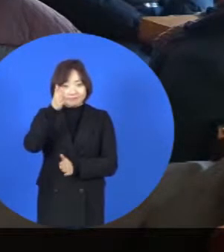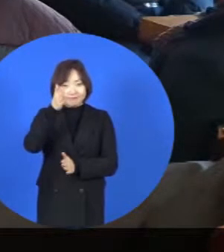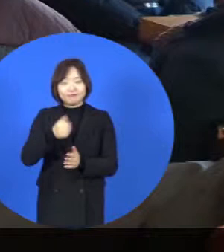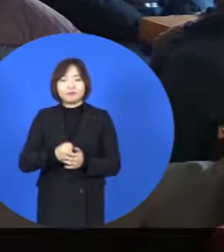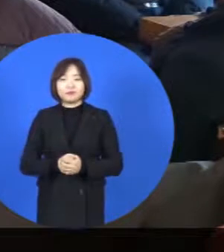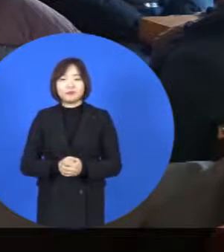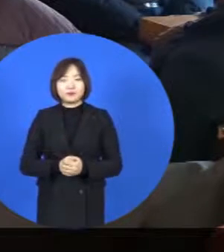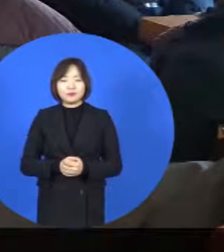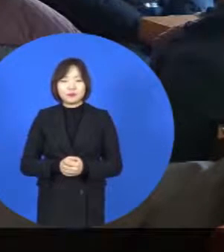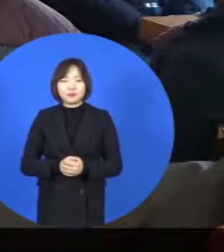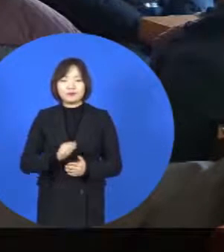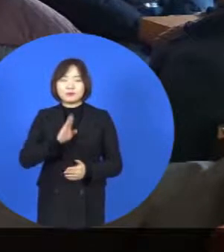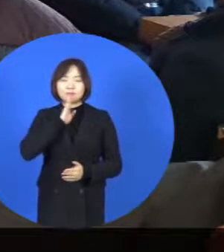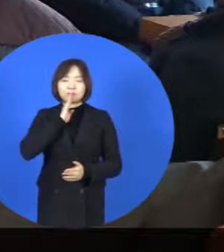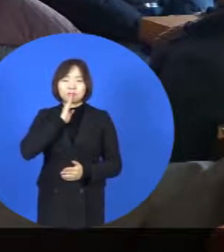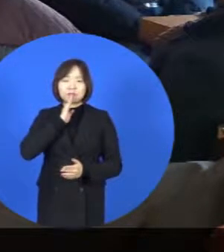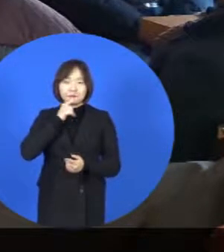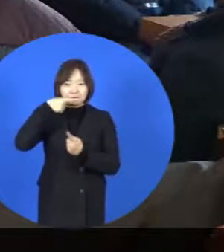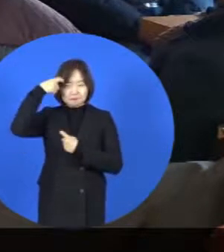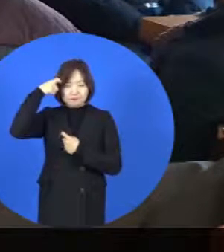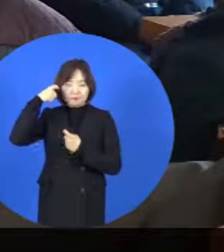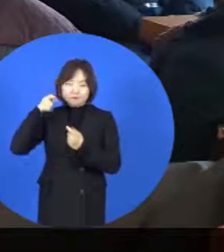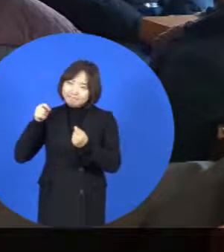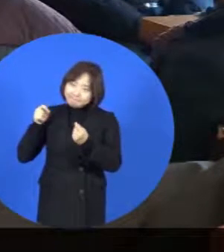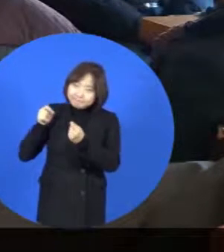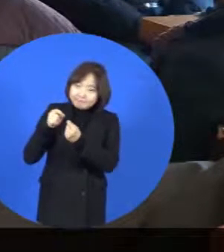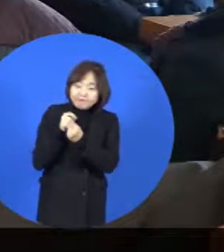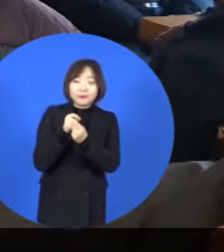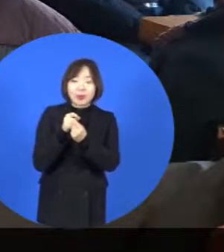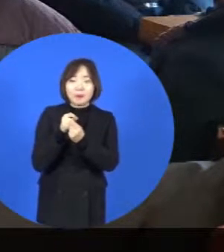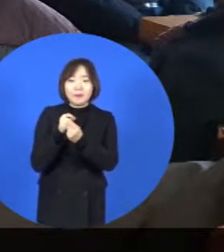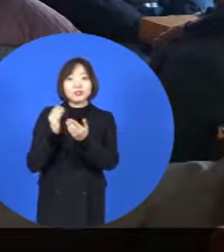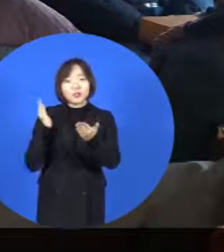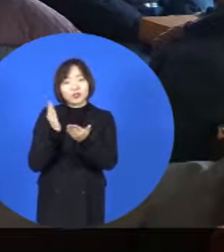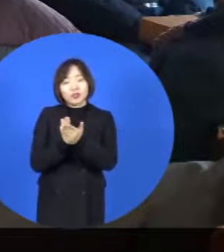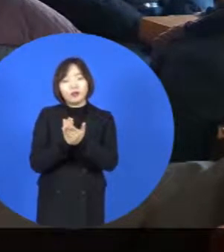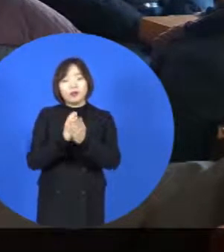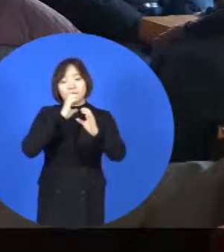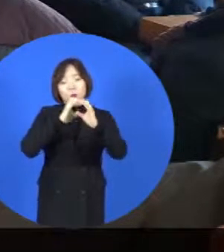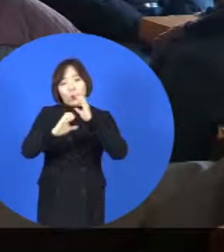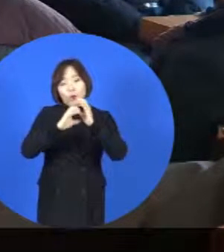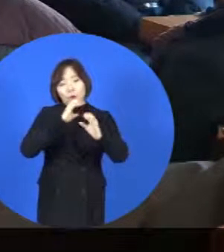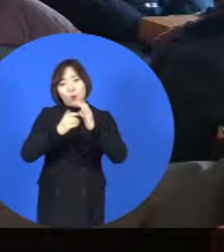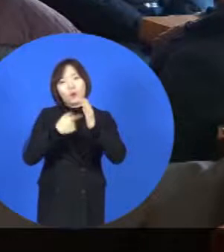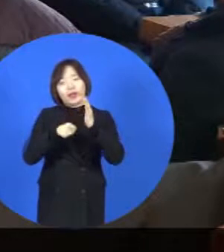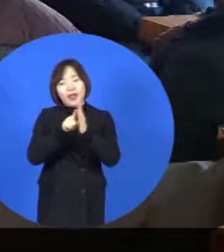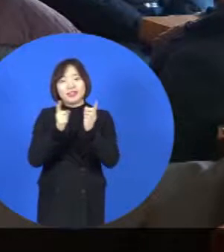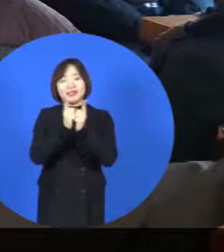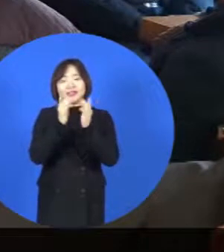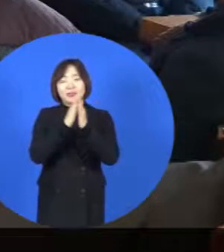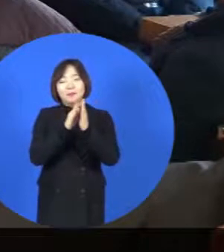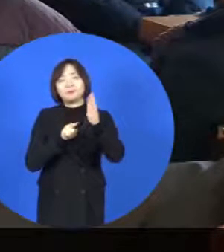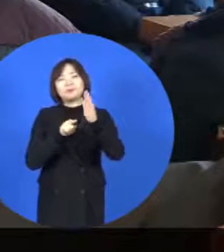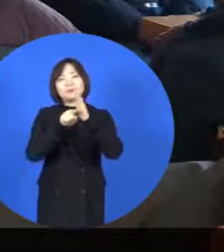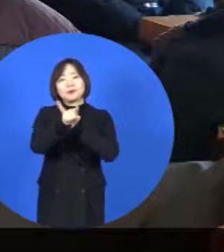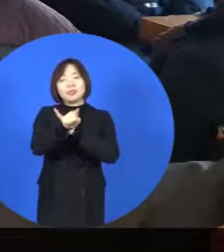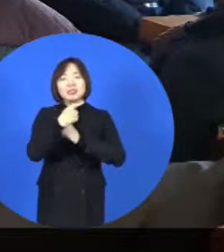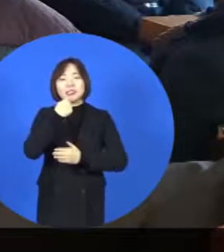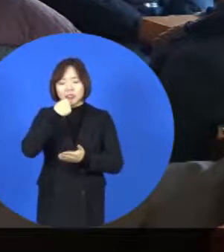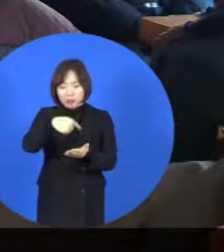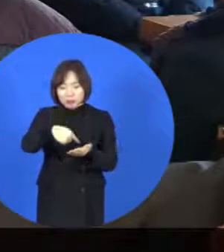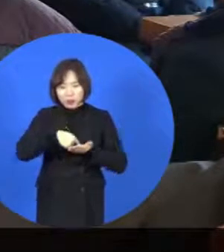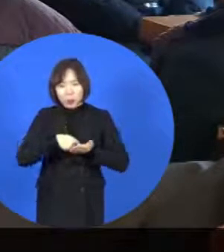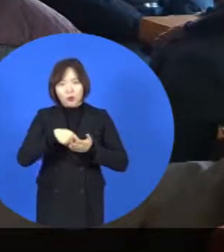천안시에서는 현장 밀착형 정부 규제 혁신 방향에 발맞춰 현장 소통 강화를 위한 찾아가는 규제